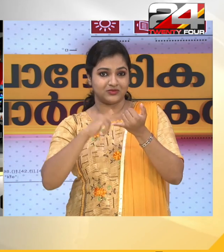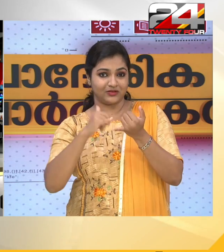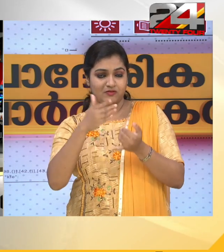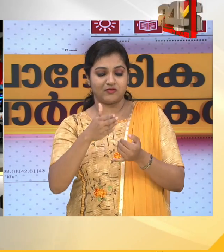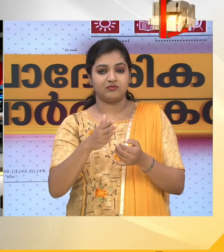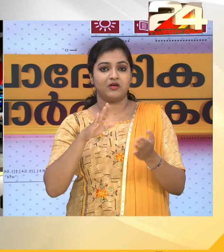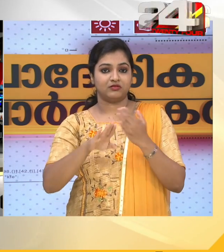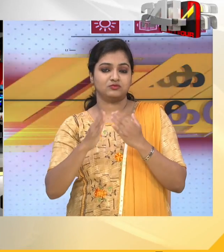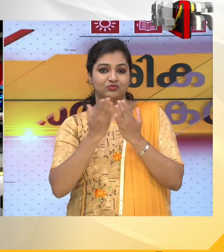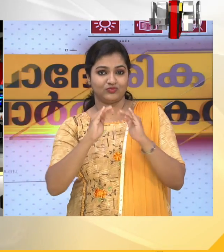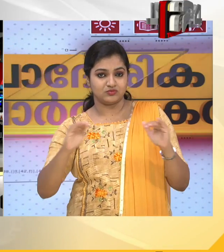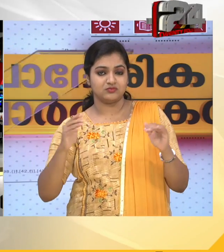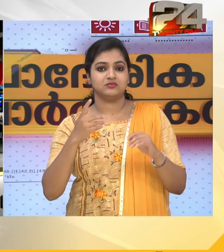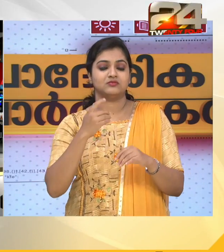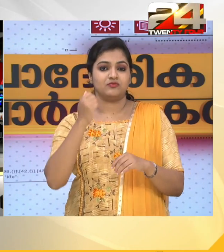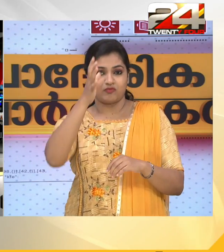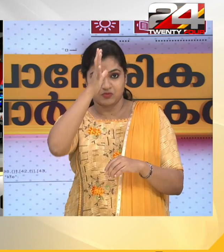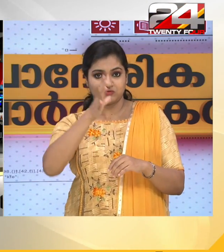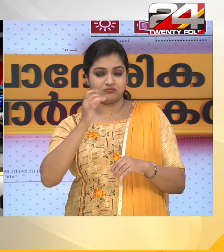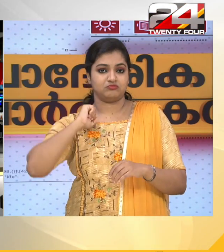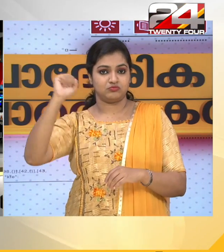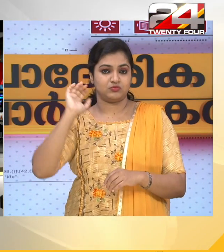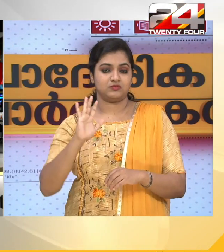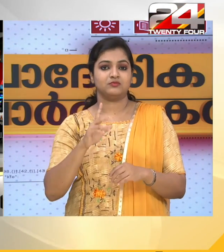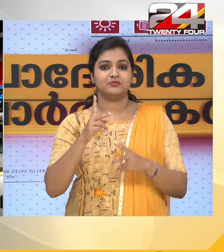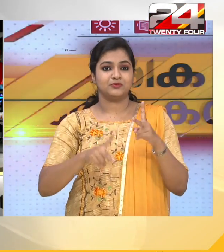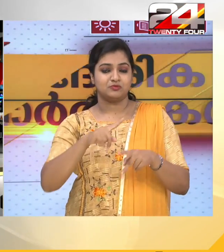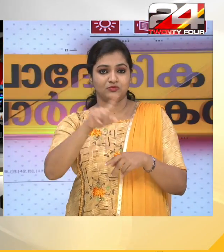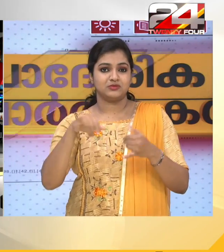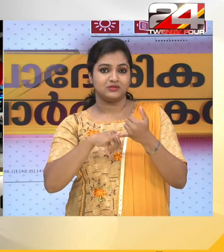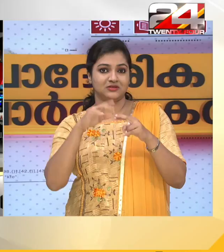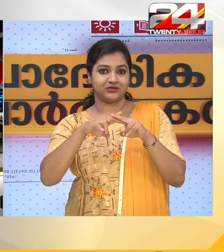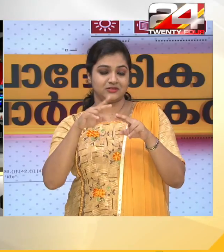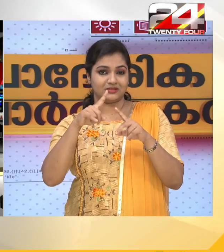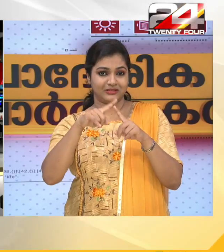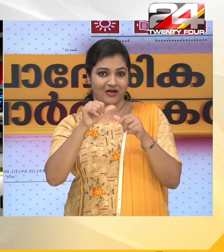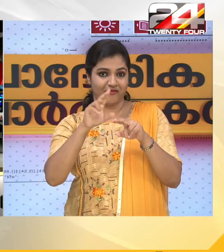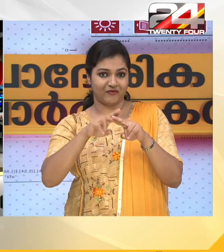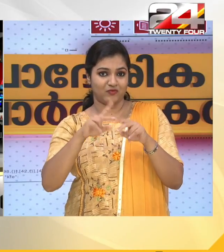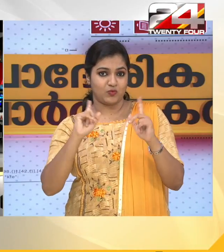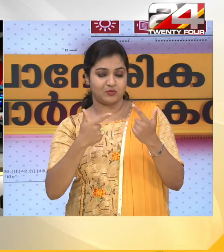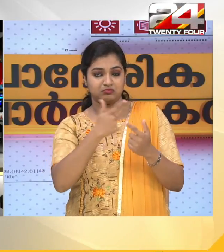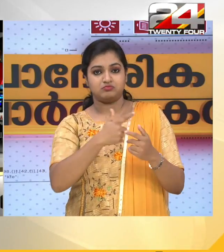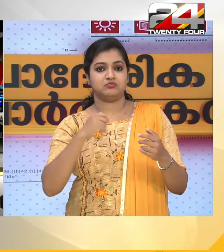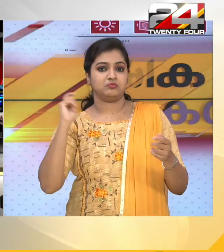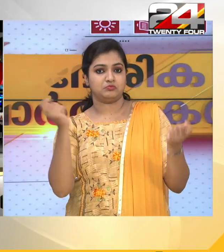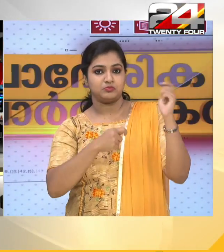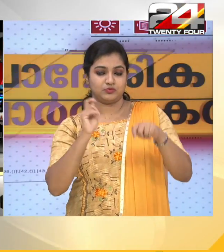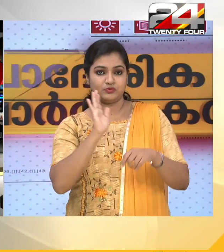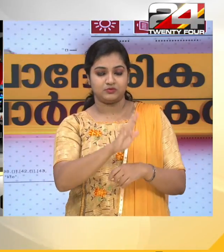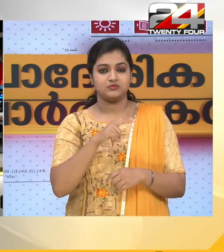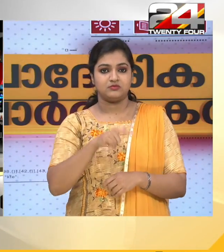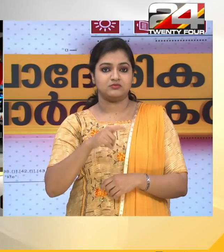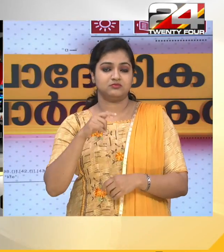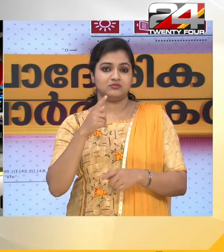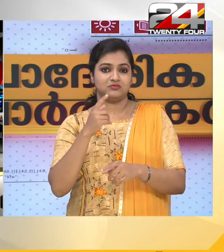രക്ഷിതാക്കളുടെയും വിദ്യാർത്ഥികളുടെയും പ്രതിഷേധം. നാട്ടുകാർ സ്റ്റാഫ് റൂം അടിച്ചു തകർത്തു. സംഭവത്തെ തുടർന്ന് അധ്യാപകനെ സസ്പെൻഡ് ചെയ്തു. സംഭവത്തിൽ ബാലാവകാശ